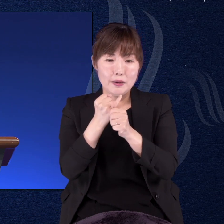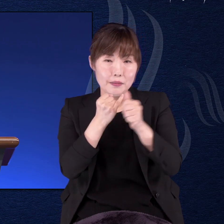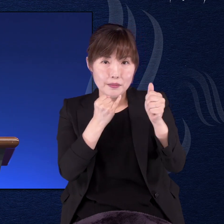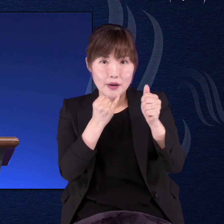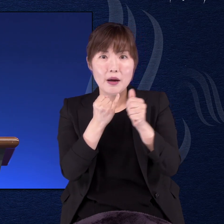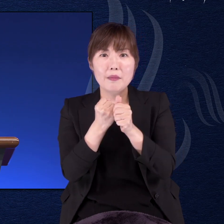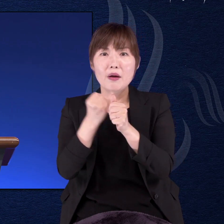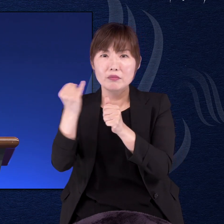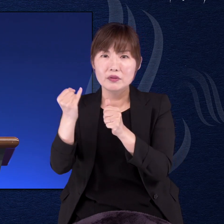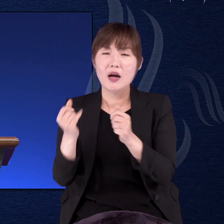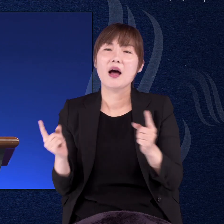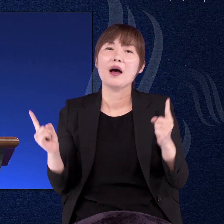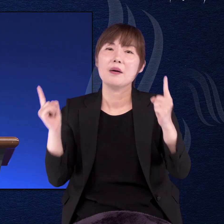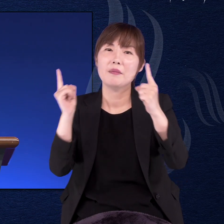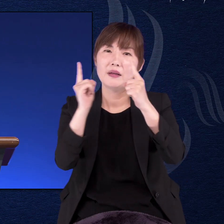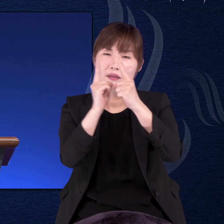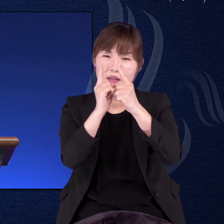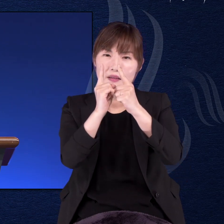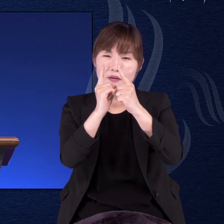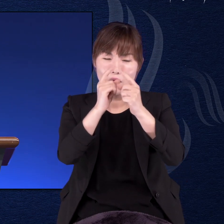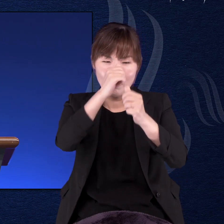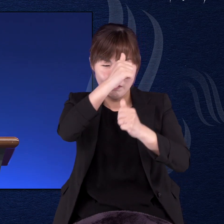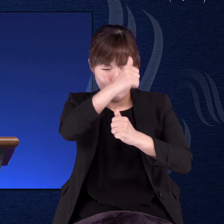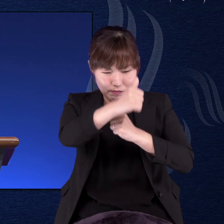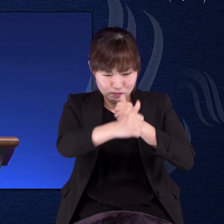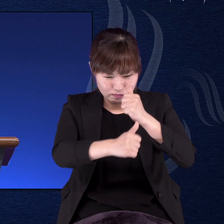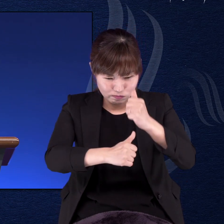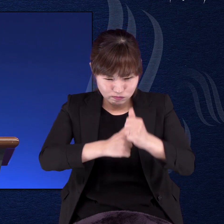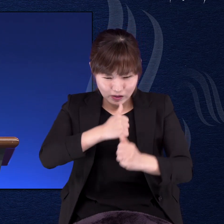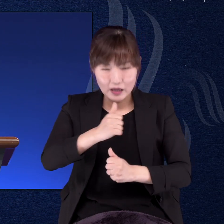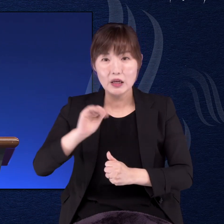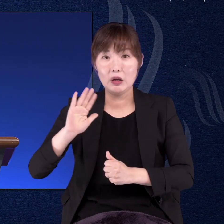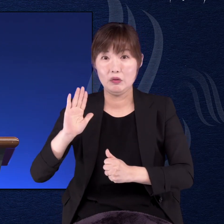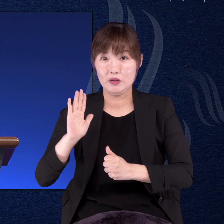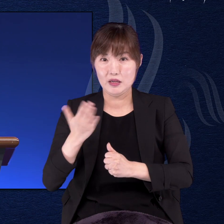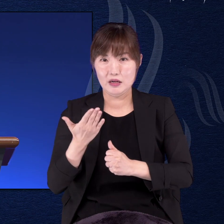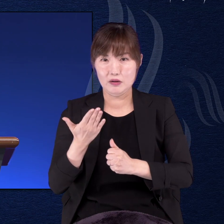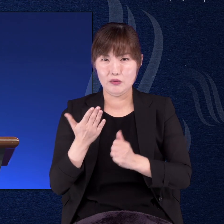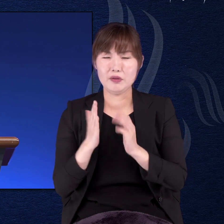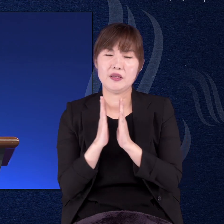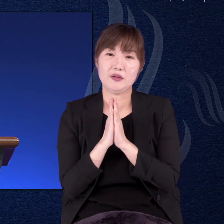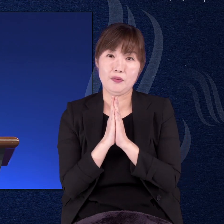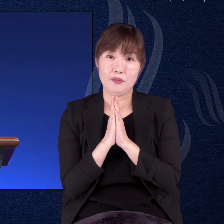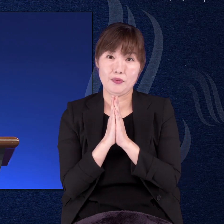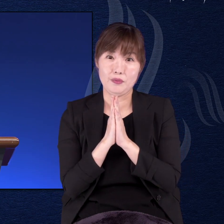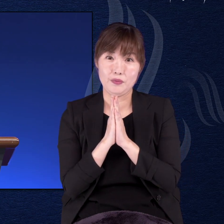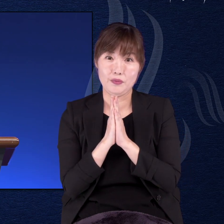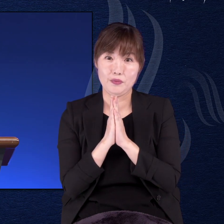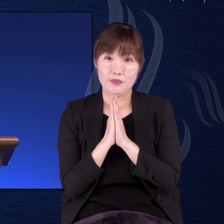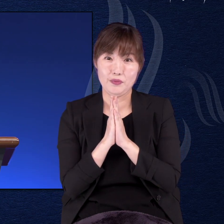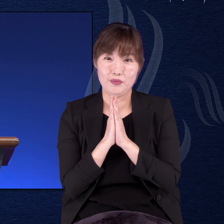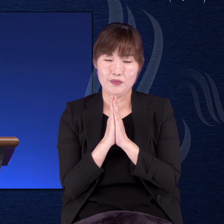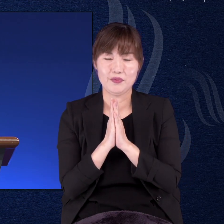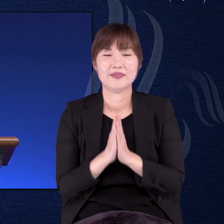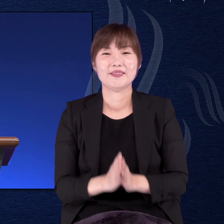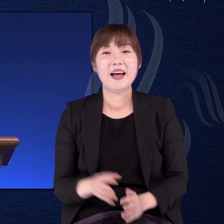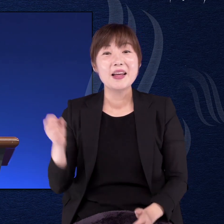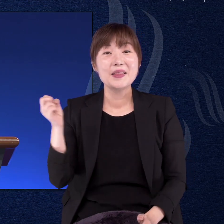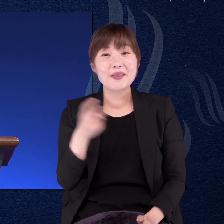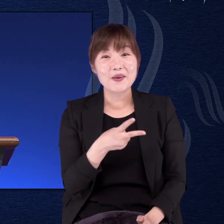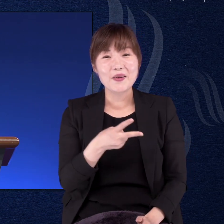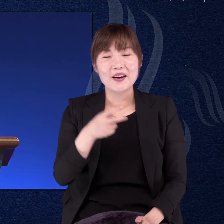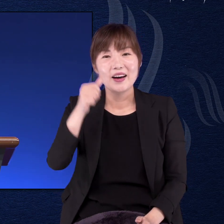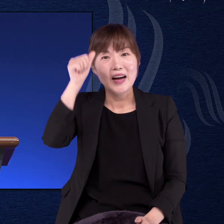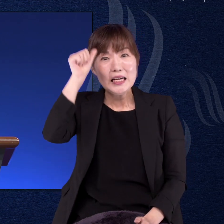해주세요. 그 기도해요. 그리고 그 중간에 사이 사춘기를 잘 보내게 해주세요. 그